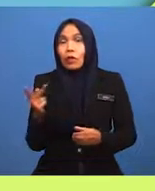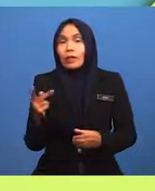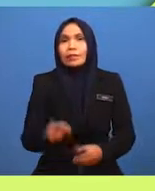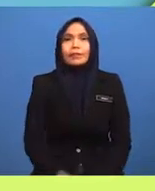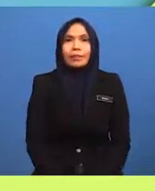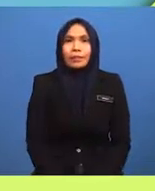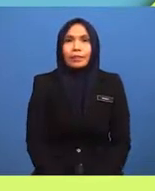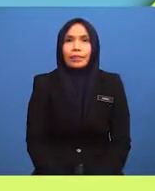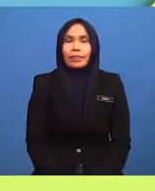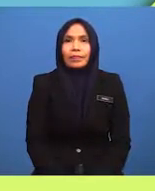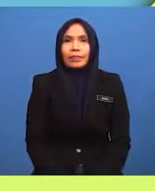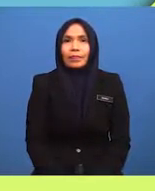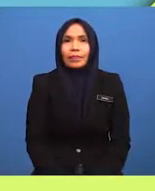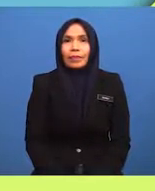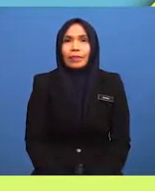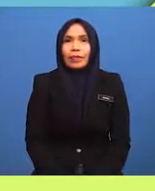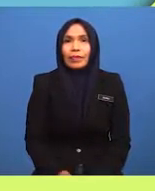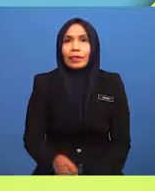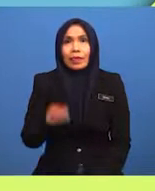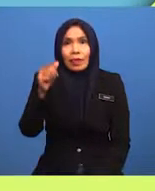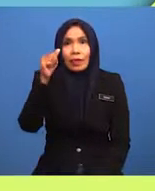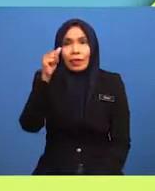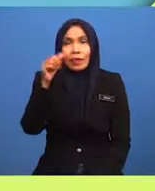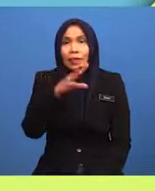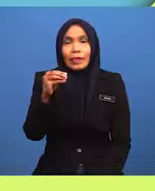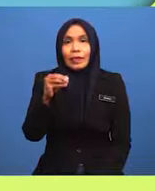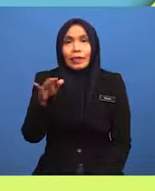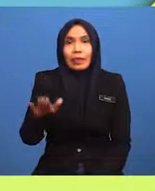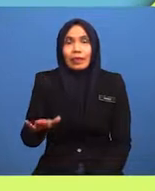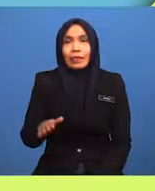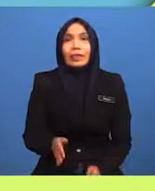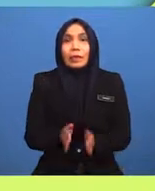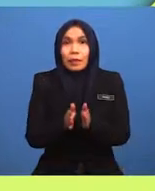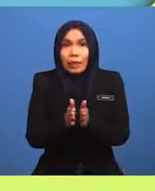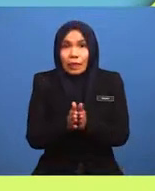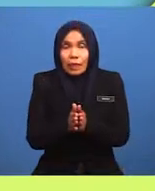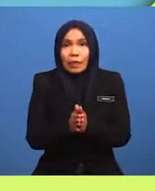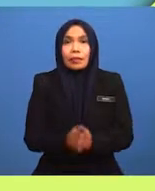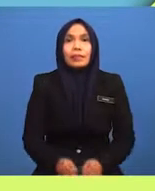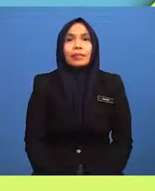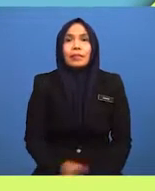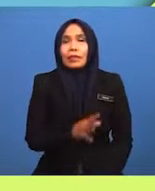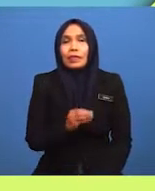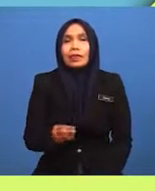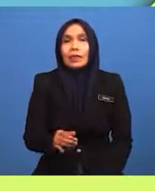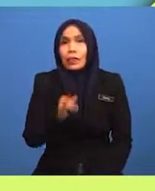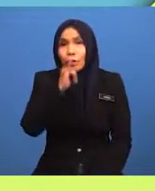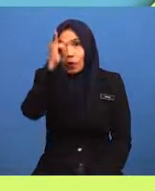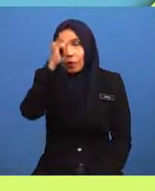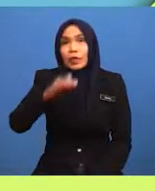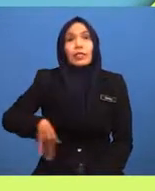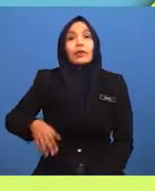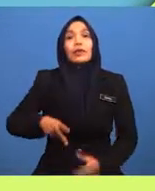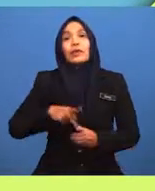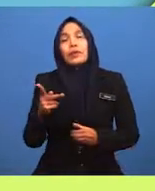dan adiknya bersalam dengan ibu bapa mereka sebelum keluar. Dalam situasi